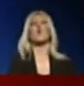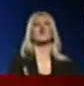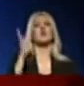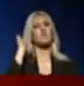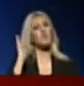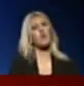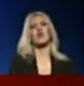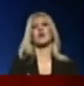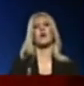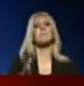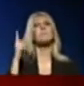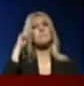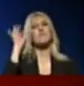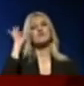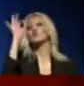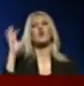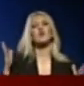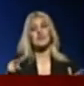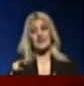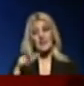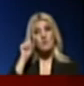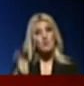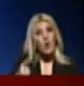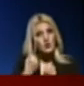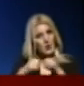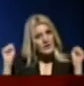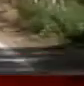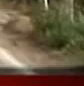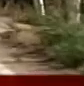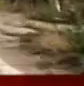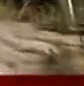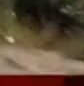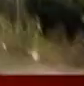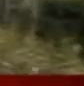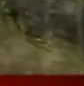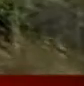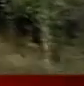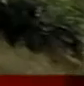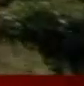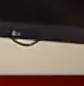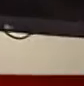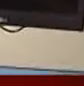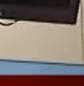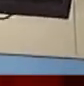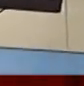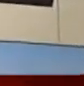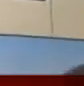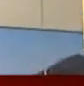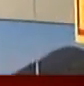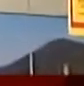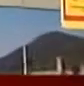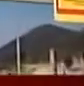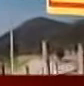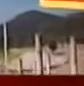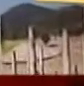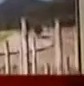να γίνει αντικείμενο μιας καινούριας διαδικασίας, μιας σύμβασης παραχώρησης. Οι εξελίξεις δείχνουν πως το αμέσως επόμενο διάστημα θα ξεκαθαρίσουν όλα με